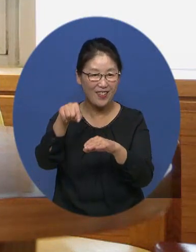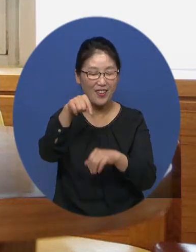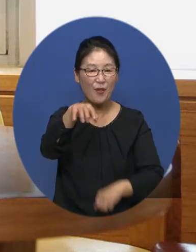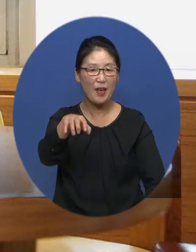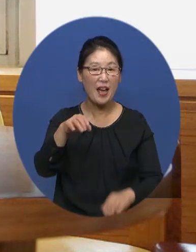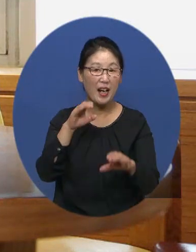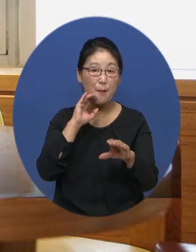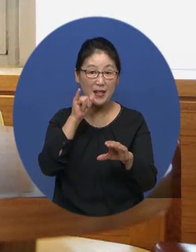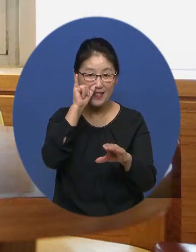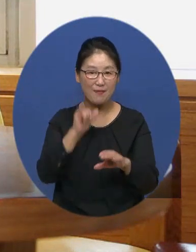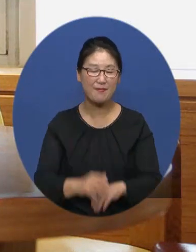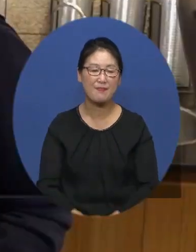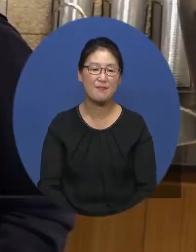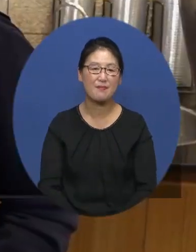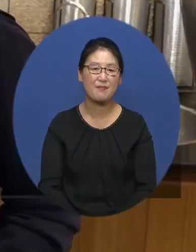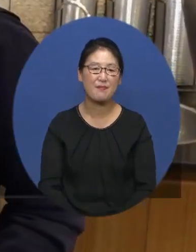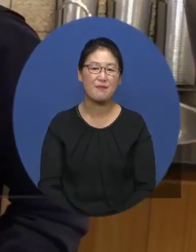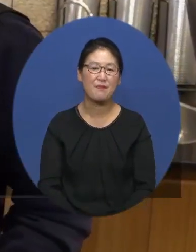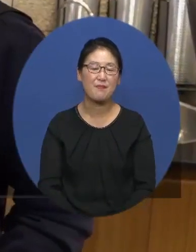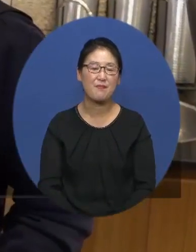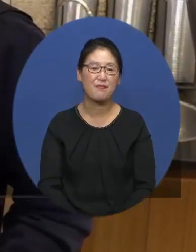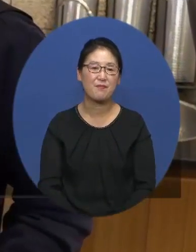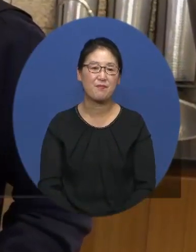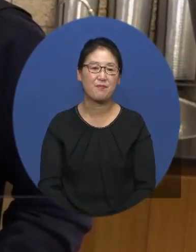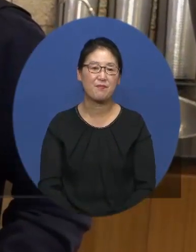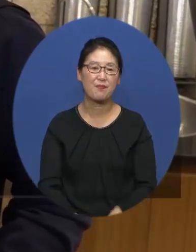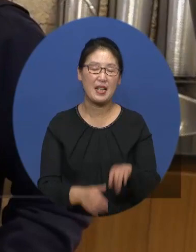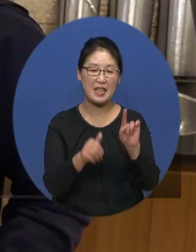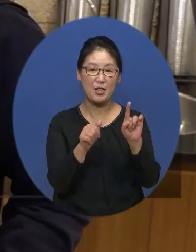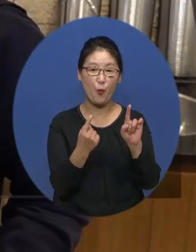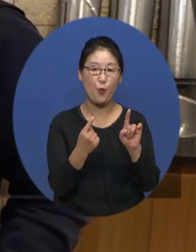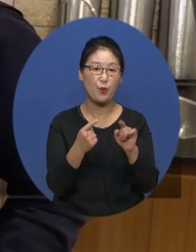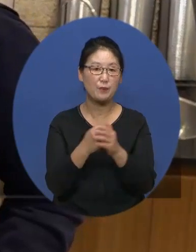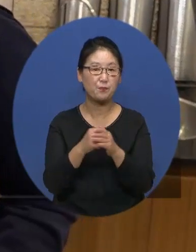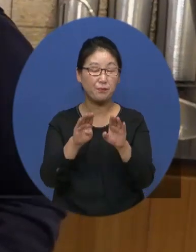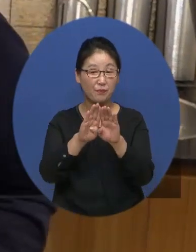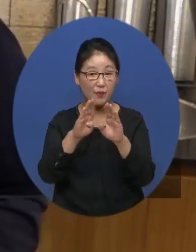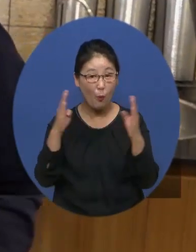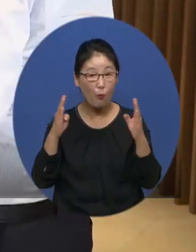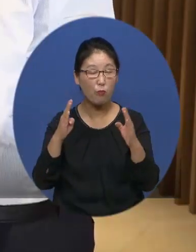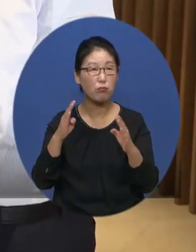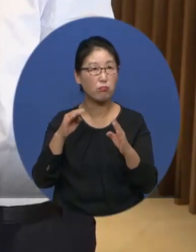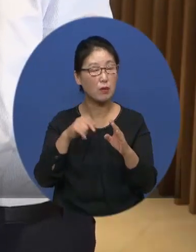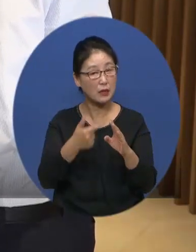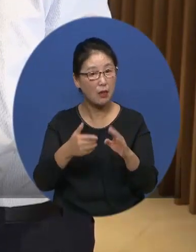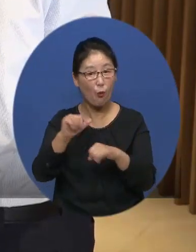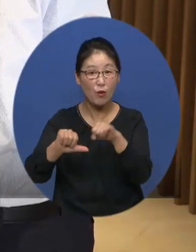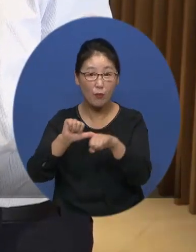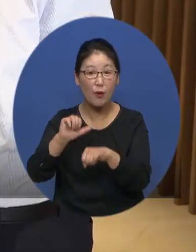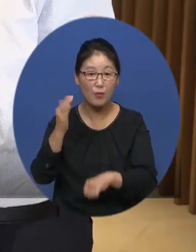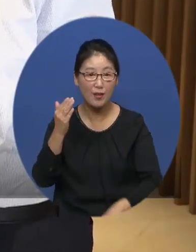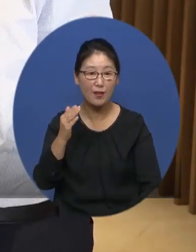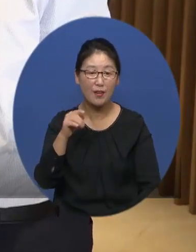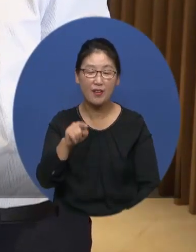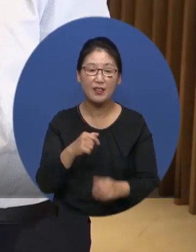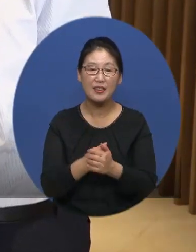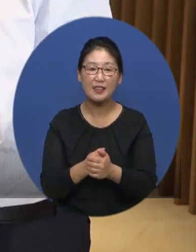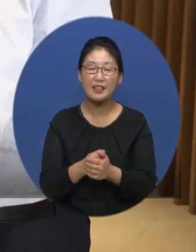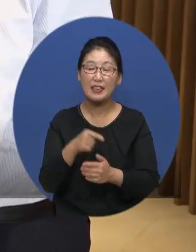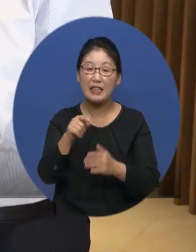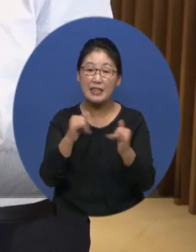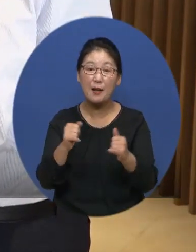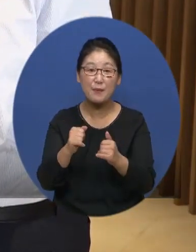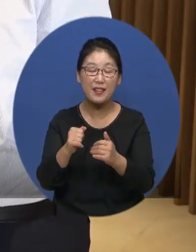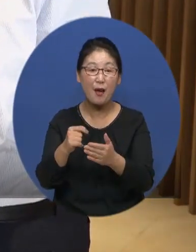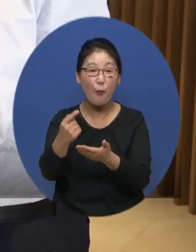커피를 제공하고 있습니다. 1호점이 오픈한 지 5년이 지났어요. 고객들의 반응은 어떤가요? 네, 반응은 뭐 너무